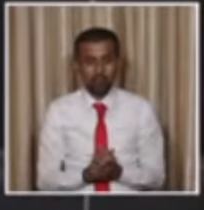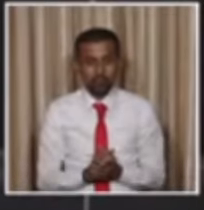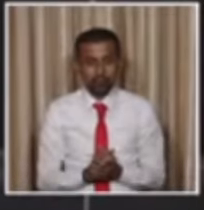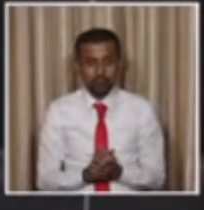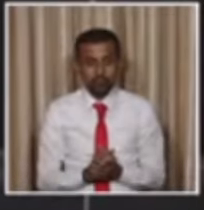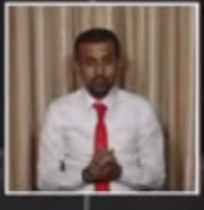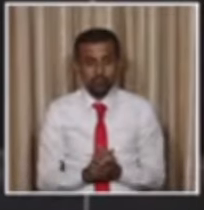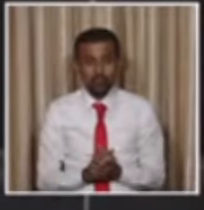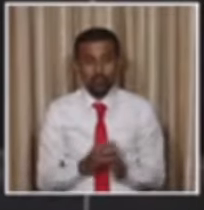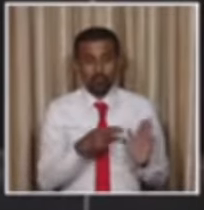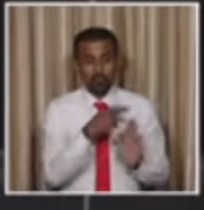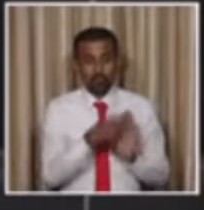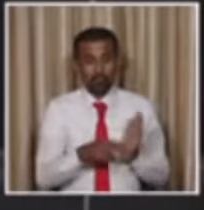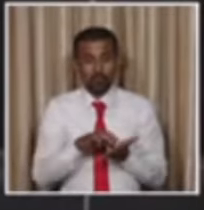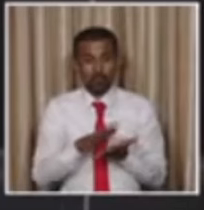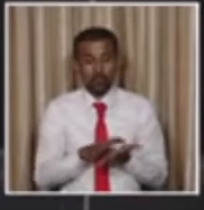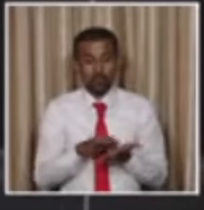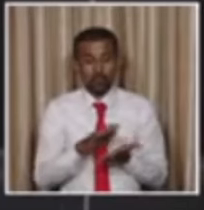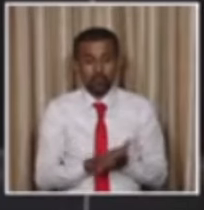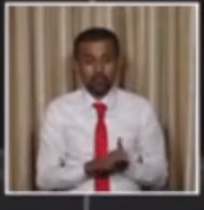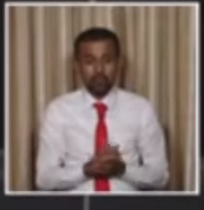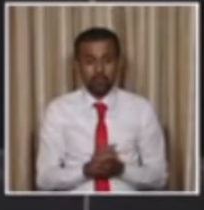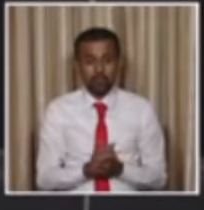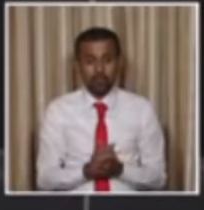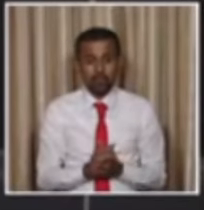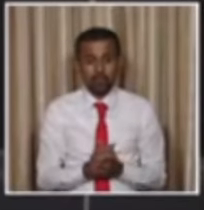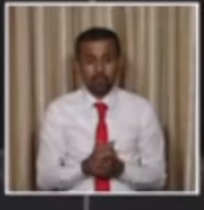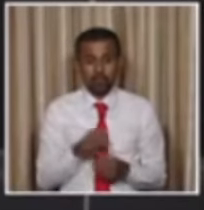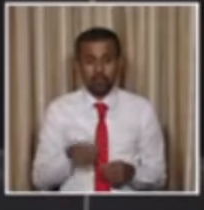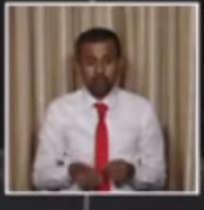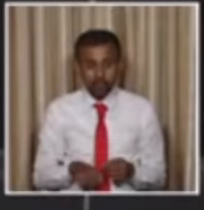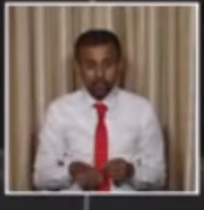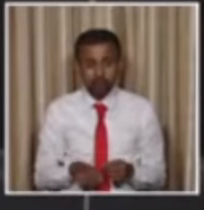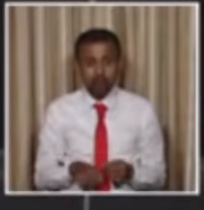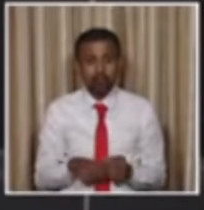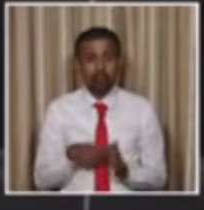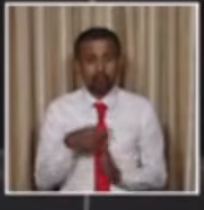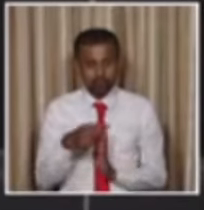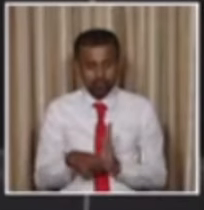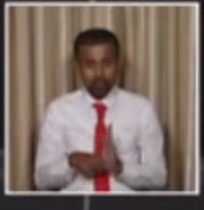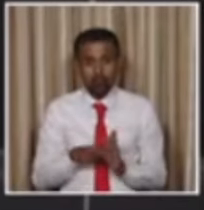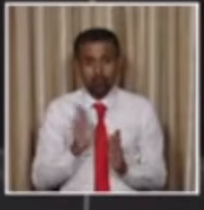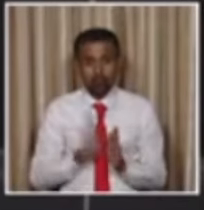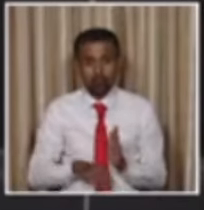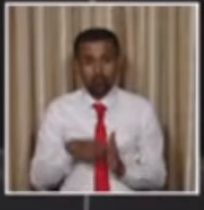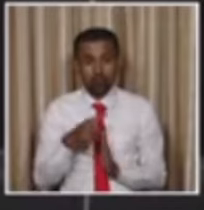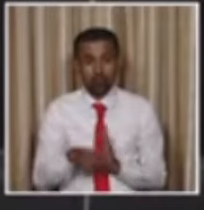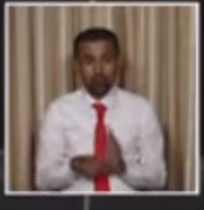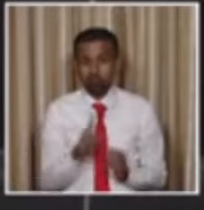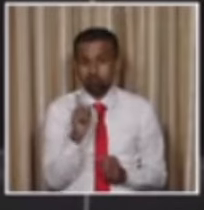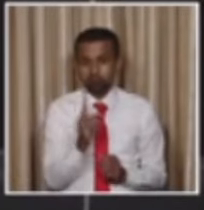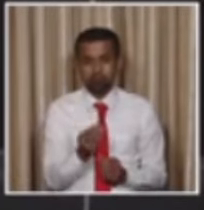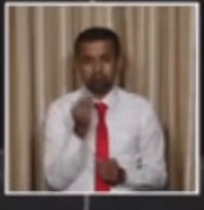යම් යම් ජාතික තීරණ ගැනීමේ අවස්ථාවල තම පක්ෂයට වඩා රට අතහැර රට මුලට